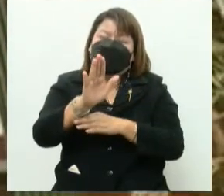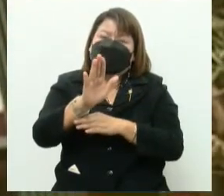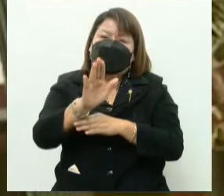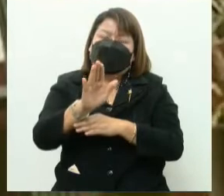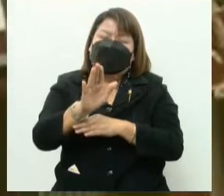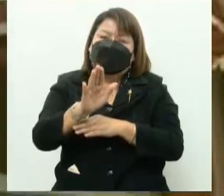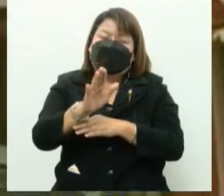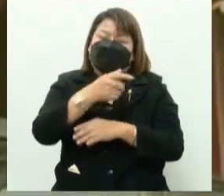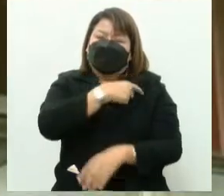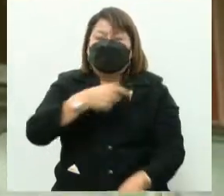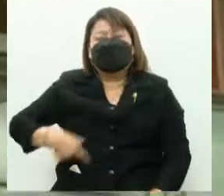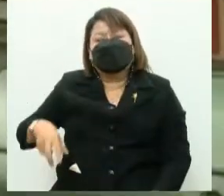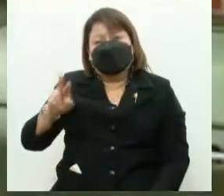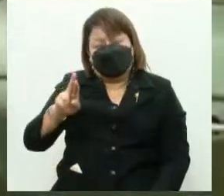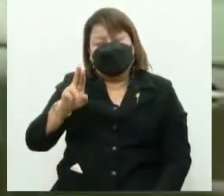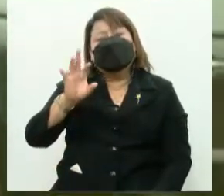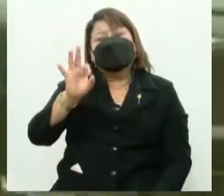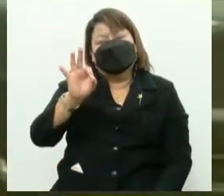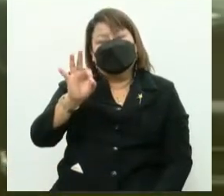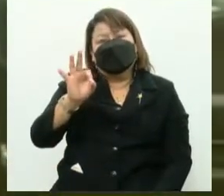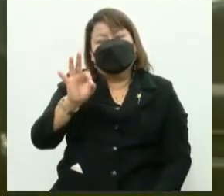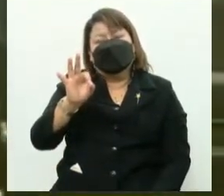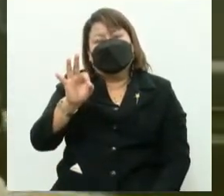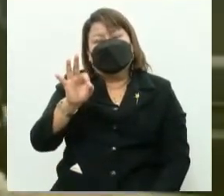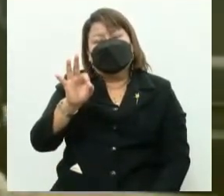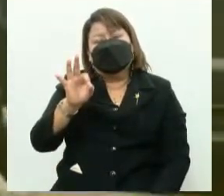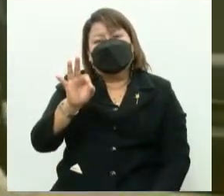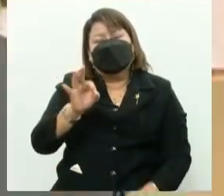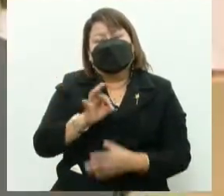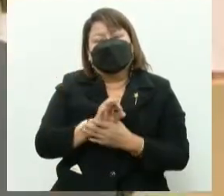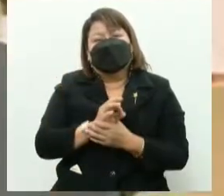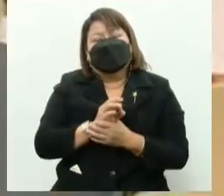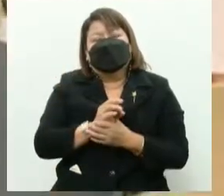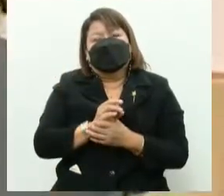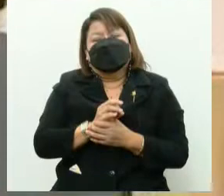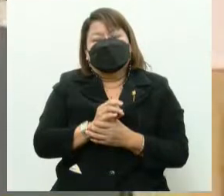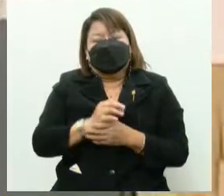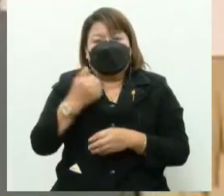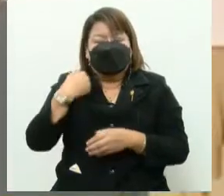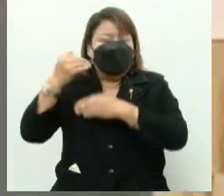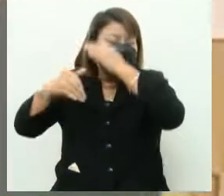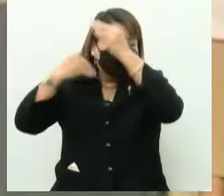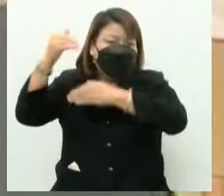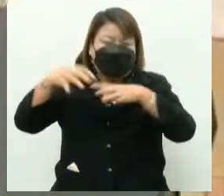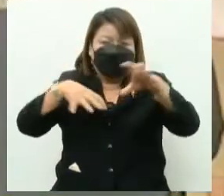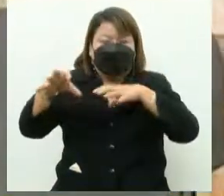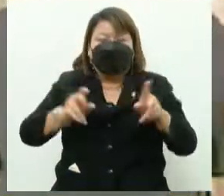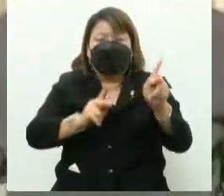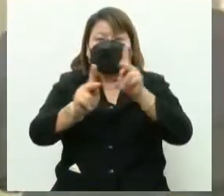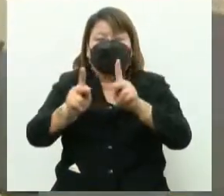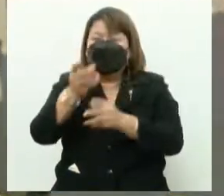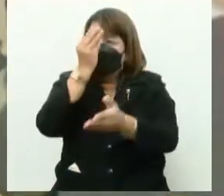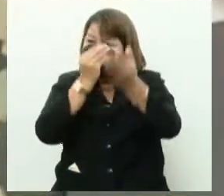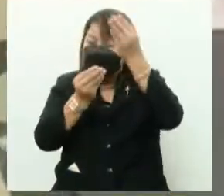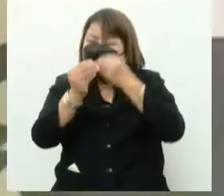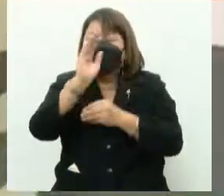นกาธิเบศรมหาภูมิพลอดุลยเดชมหาราชบรมนาถบพิตรในการพัฒนาการจัดกิจกรรมการเรียนรู้ของส